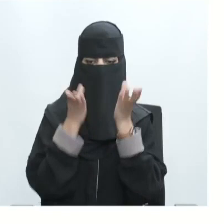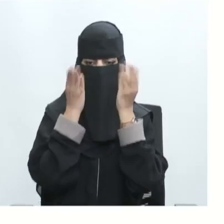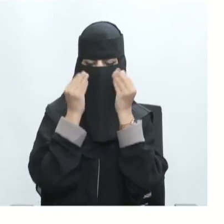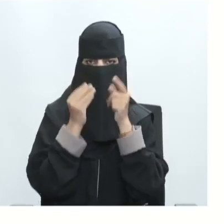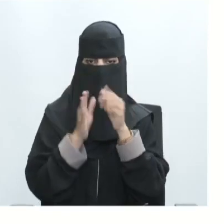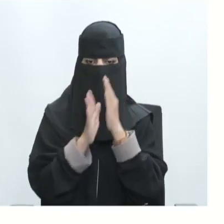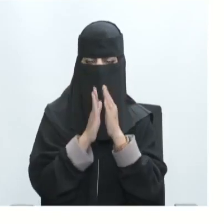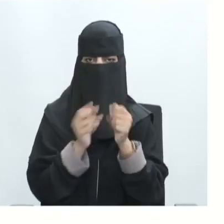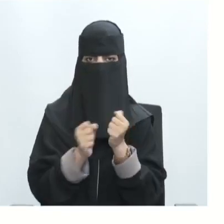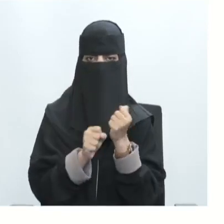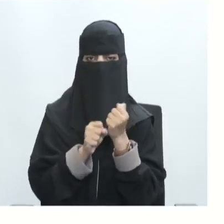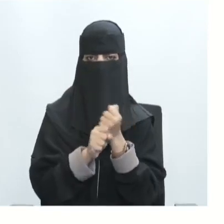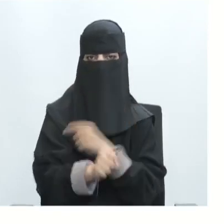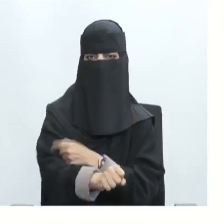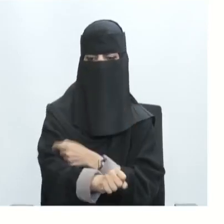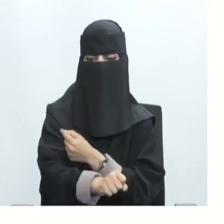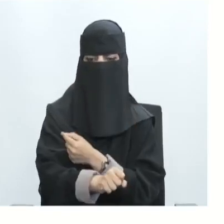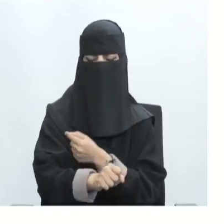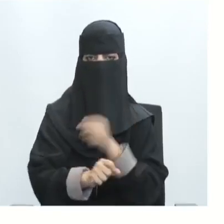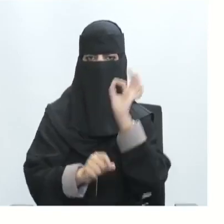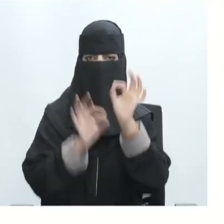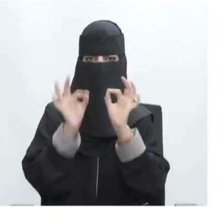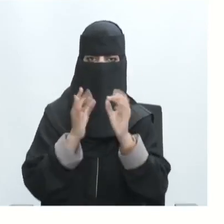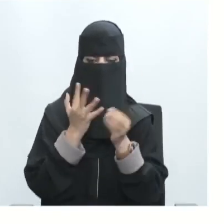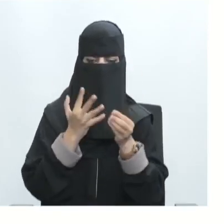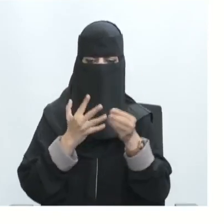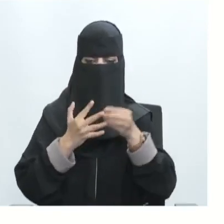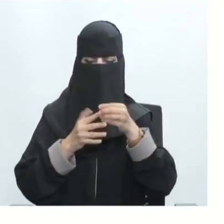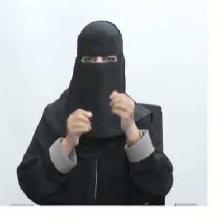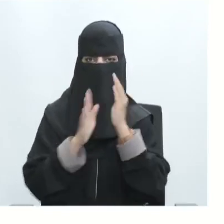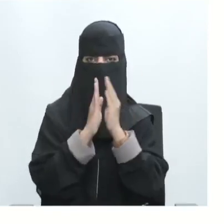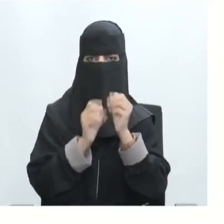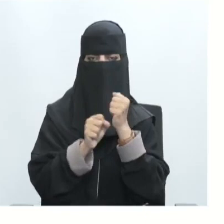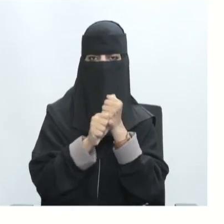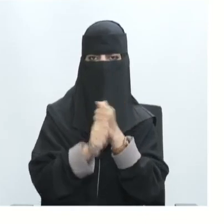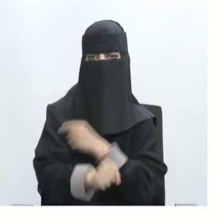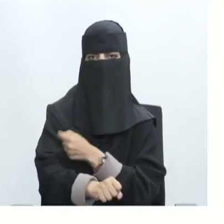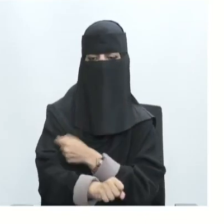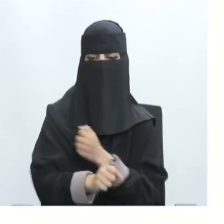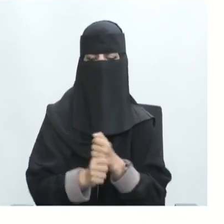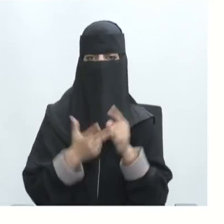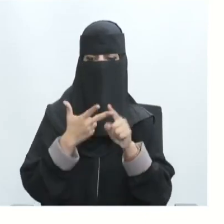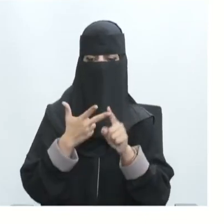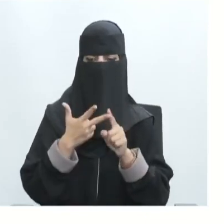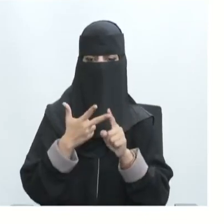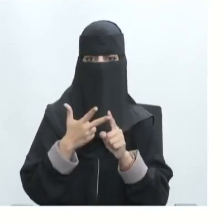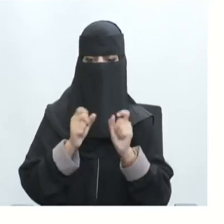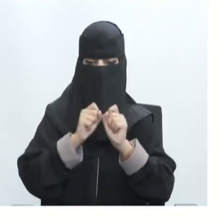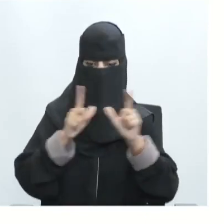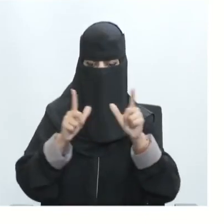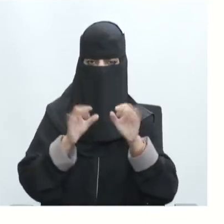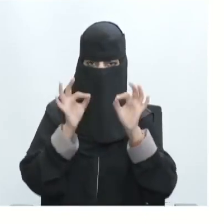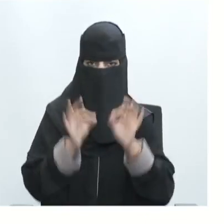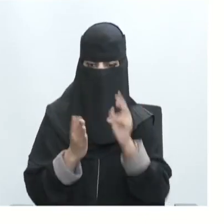على المنهج التجريبي احدد مراحل المنهج التجريبي ثلاثه اتبين